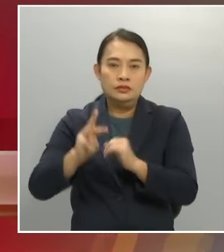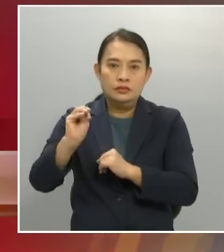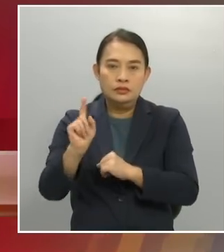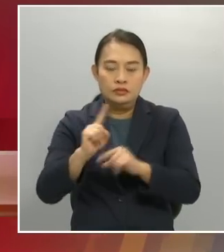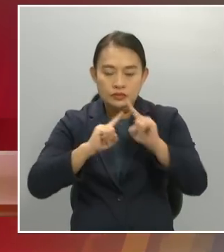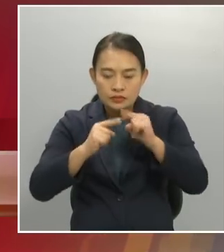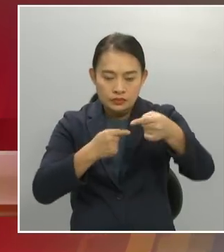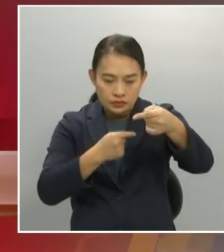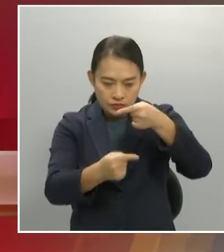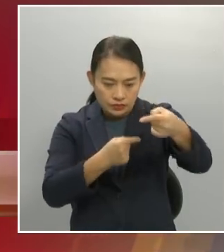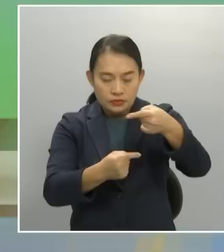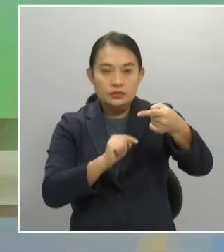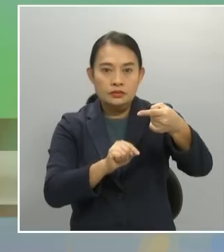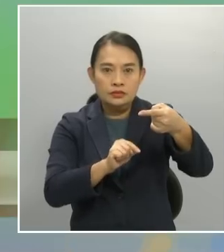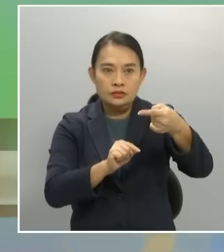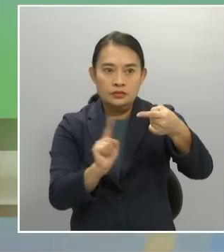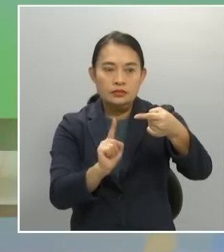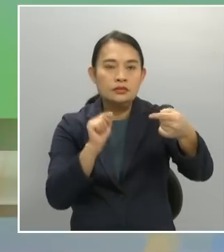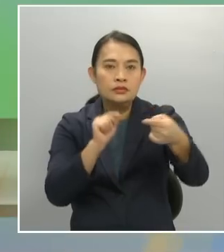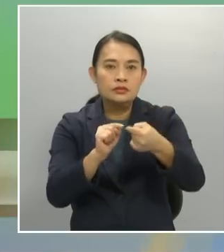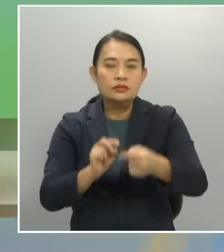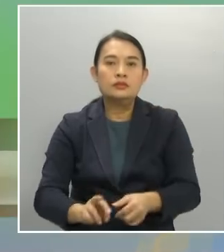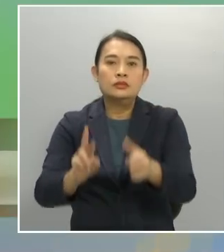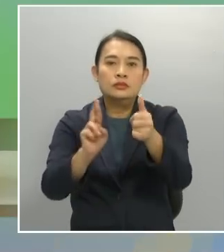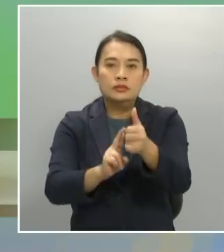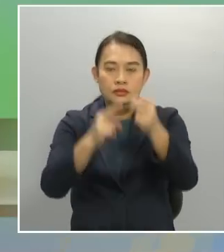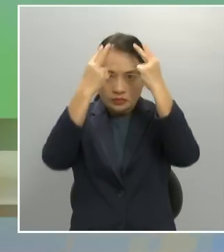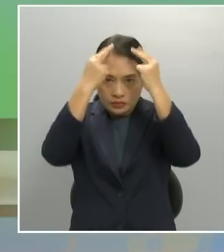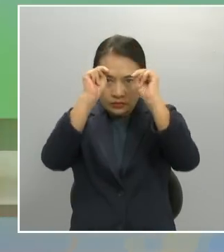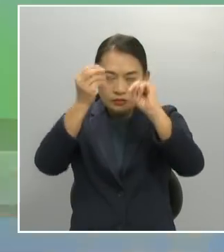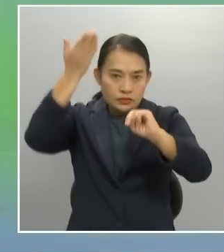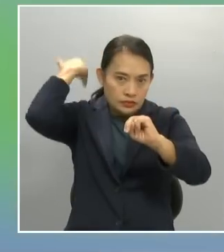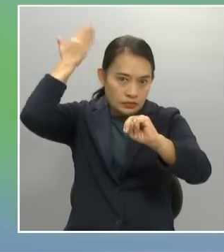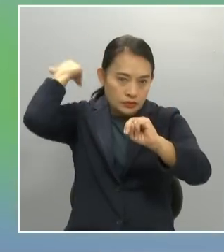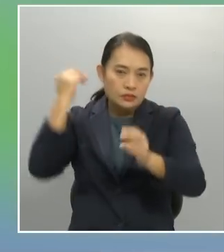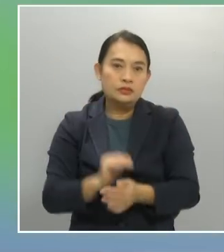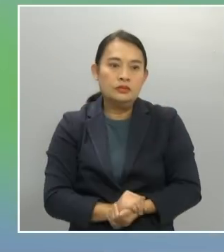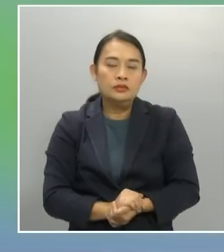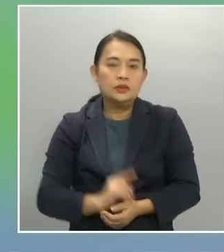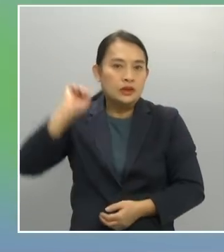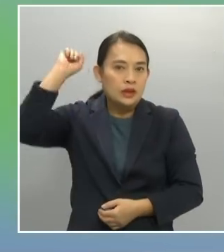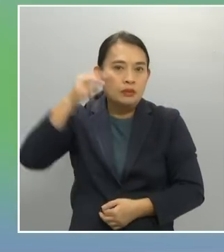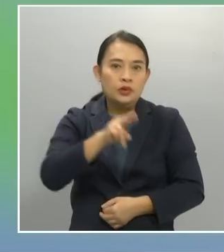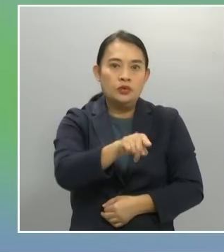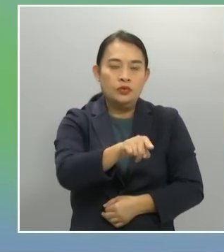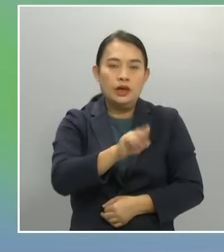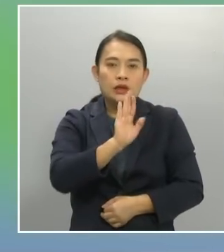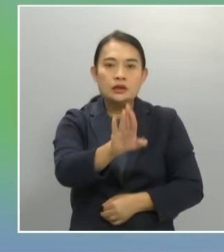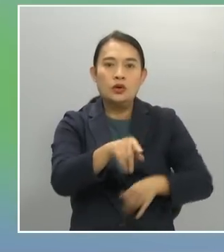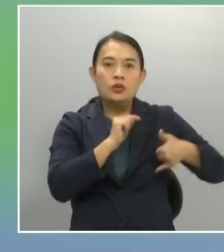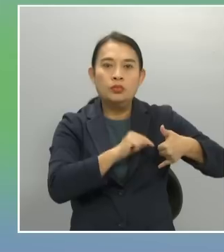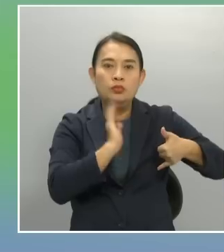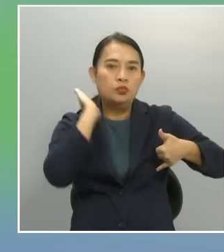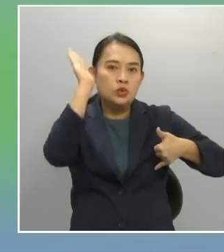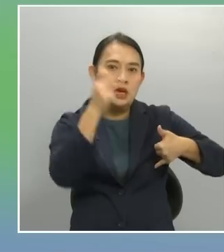สนทนาเป็นแชทระหว่างอดีตรองนายกรัฐมนตรีกับภรรยาของผู้เสียหายโดยระบุข้อความว่า